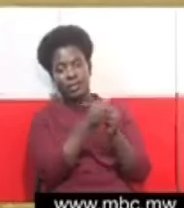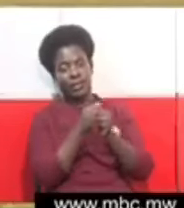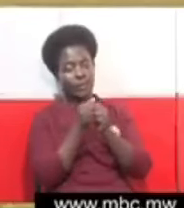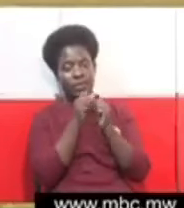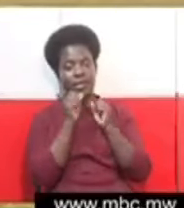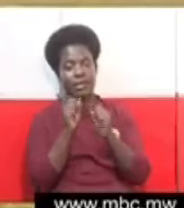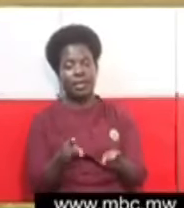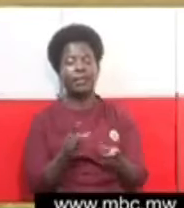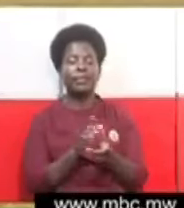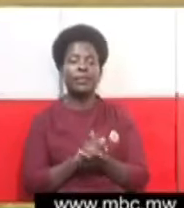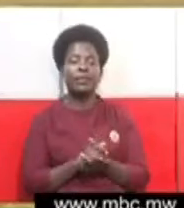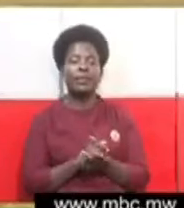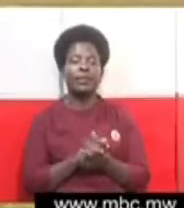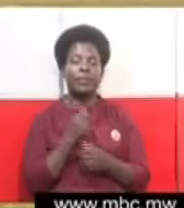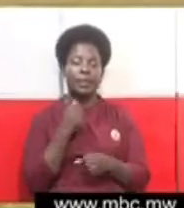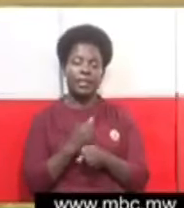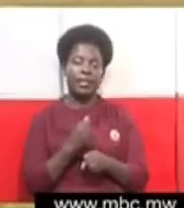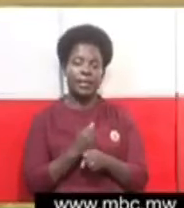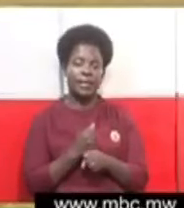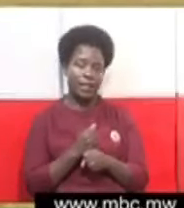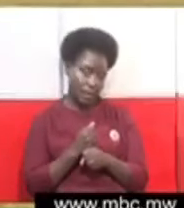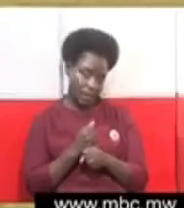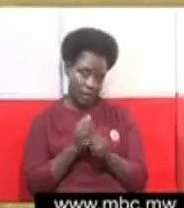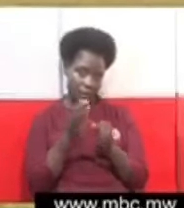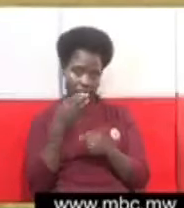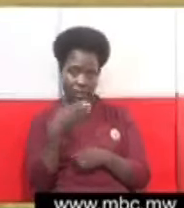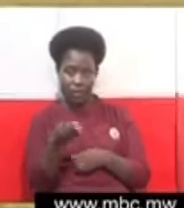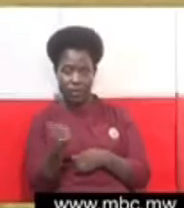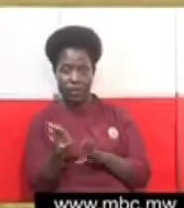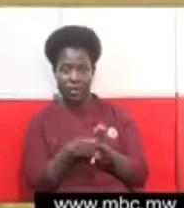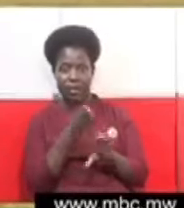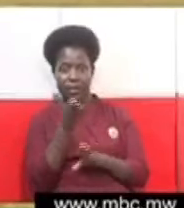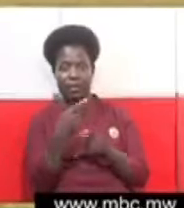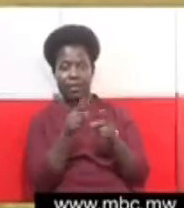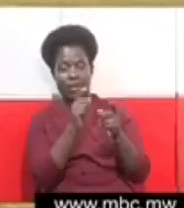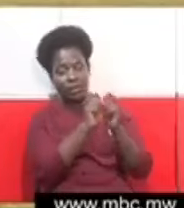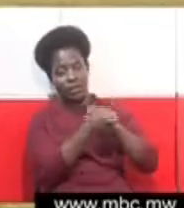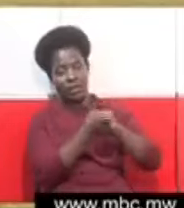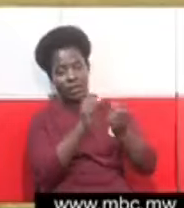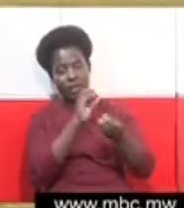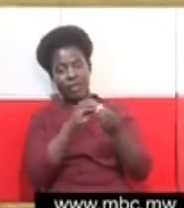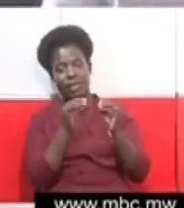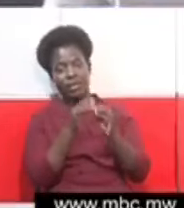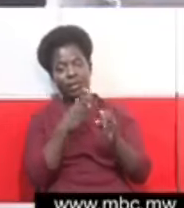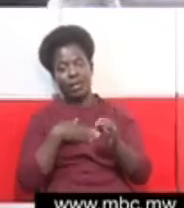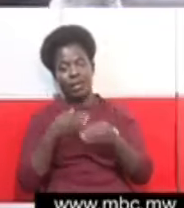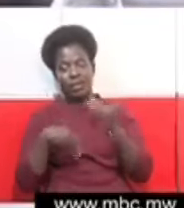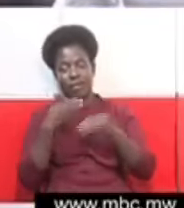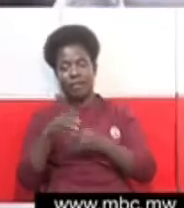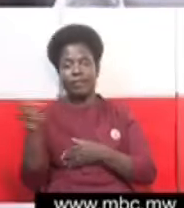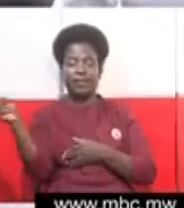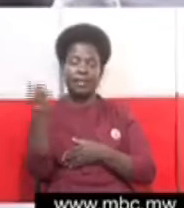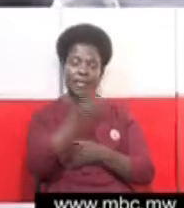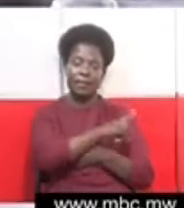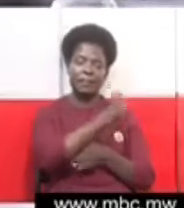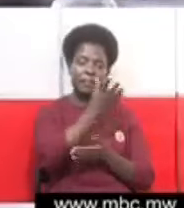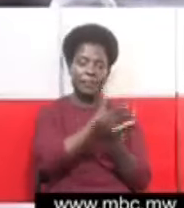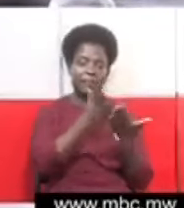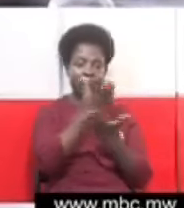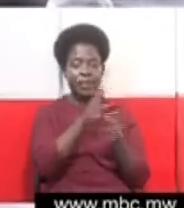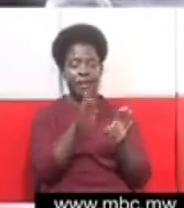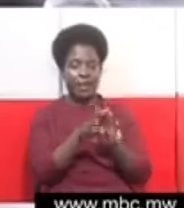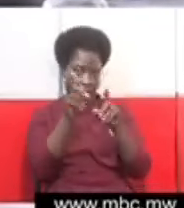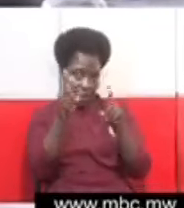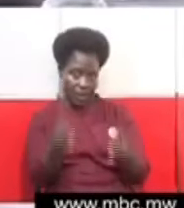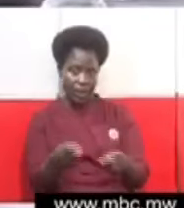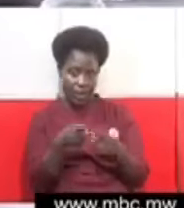tiyambe kugwiritsa ntchito document imeneyi ndi kusintha machitidwe athu atsikotsiko. Pazokambira nazi panali nthumwi